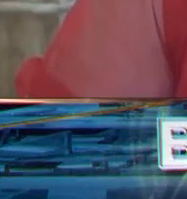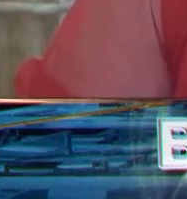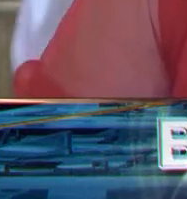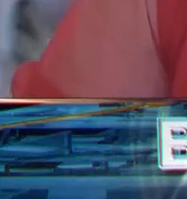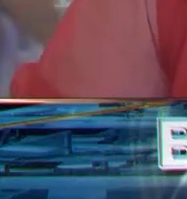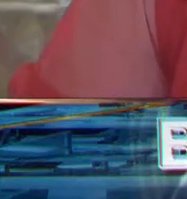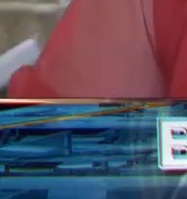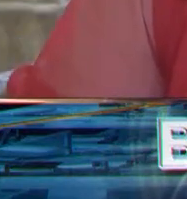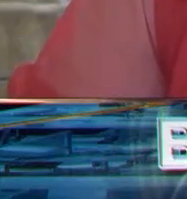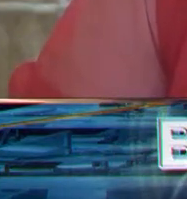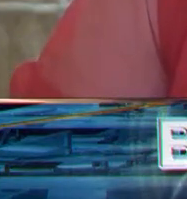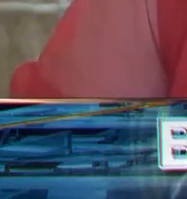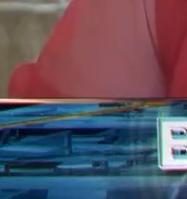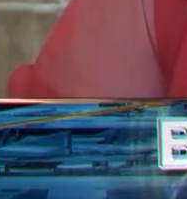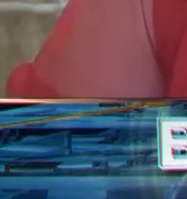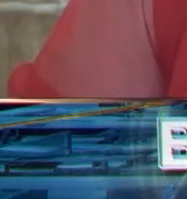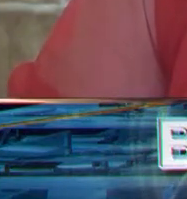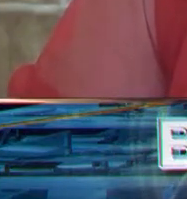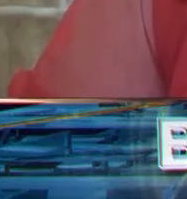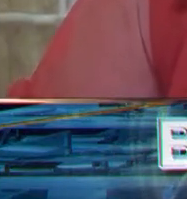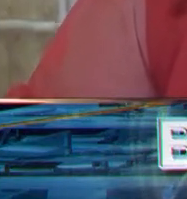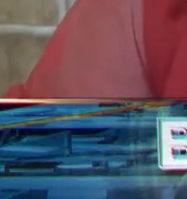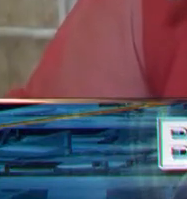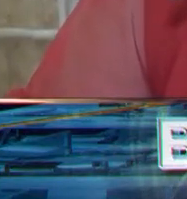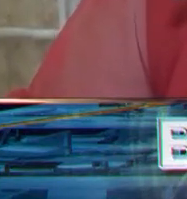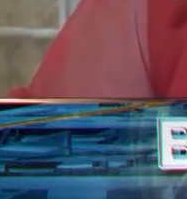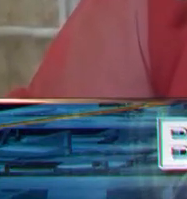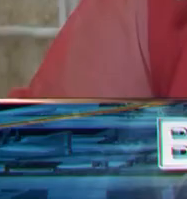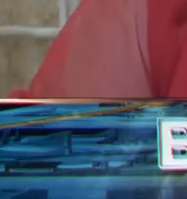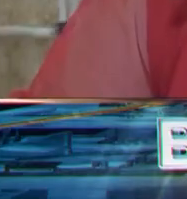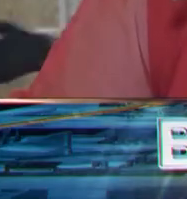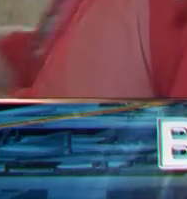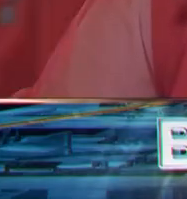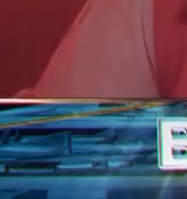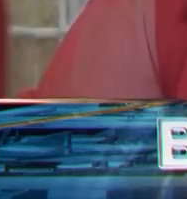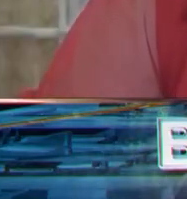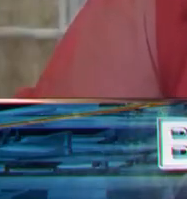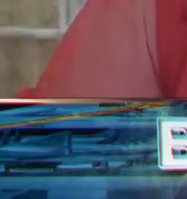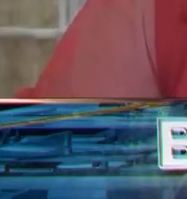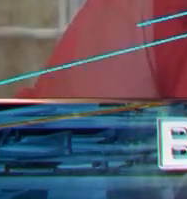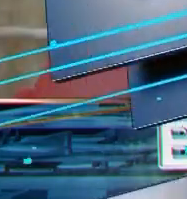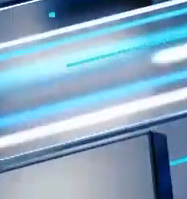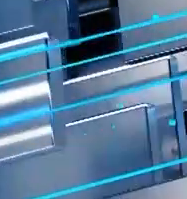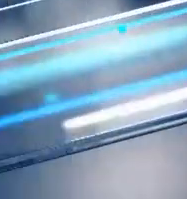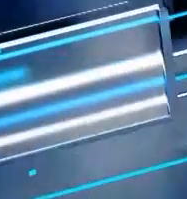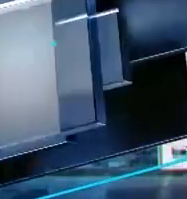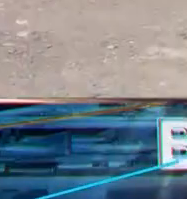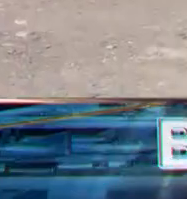Башларына, аудан башларына өстіп еңбегімізді бағылап жатқан шексіз алғысымызды жолдаймыз.